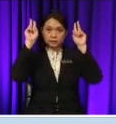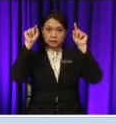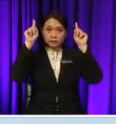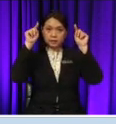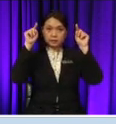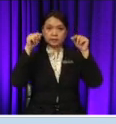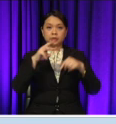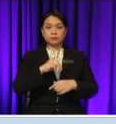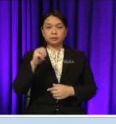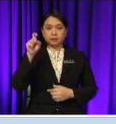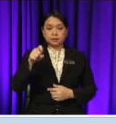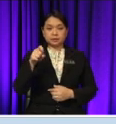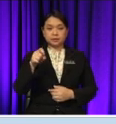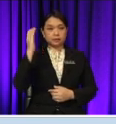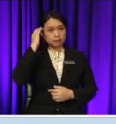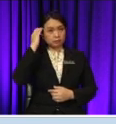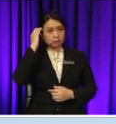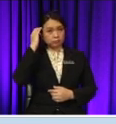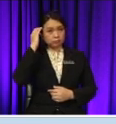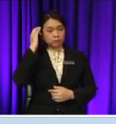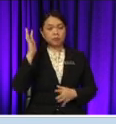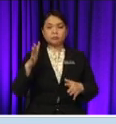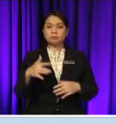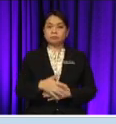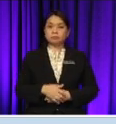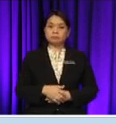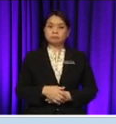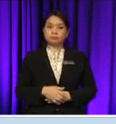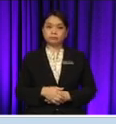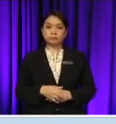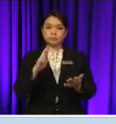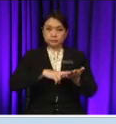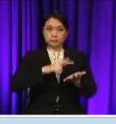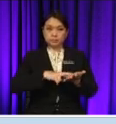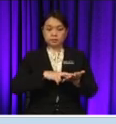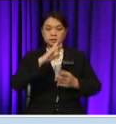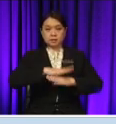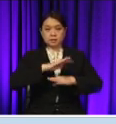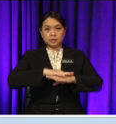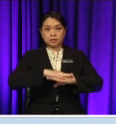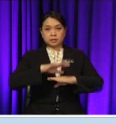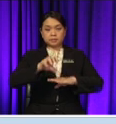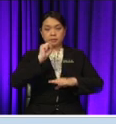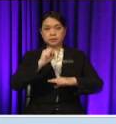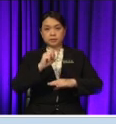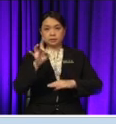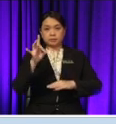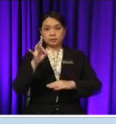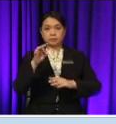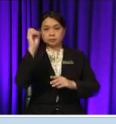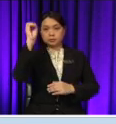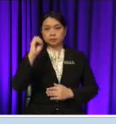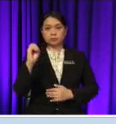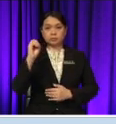prihatin mesti tahu bahwa kadar faedah atas ambilan yang digunakan 800 itu tidak